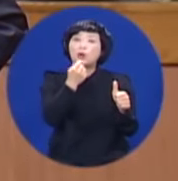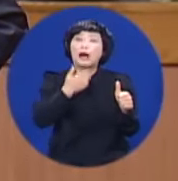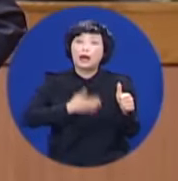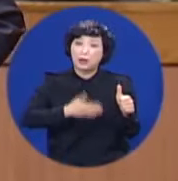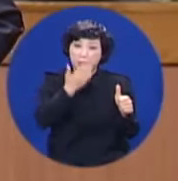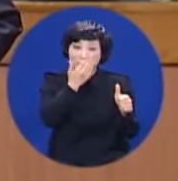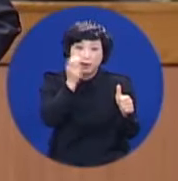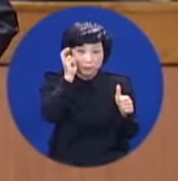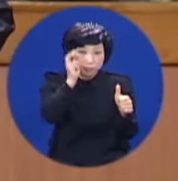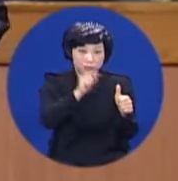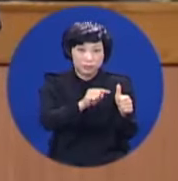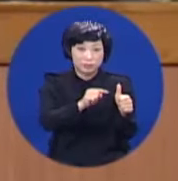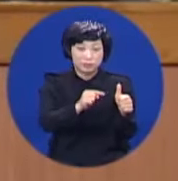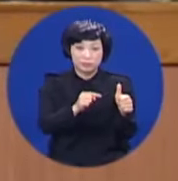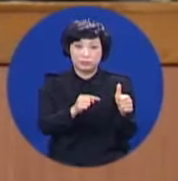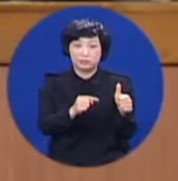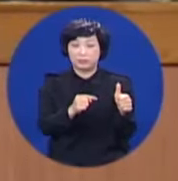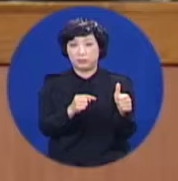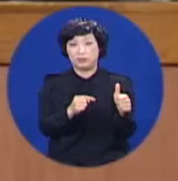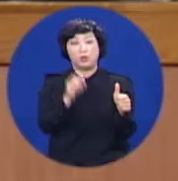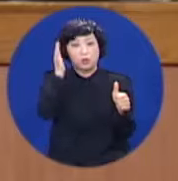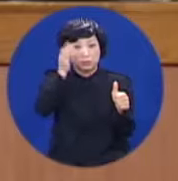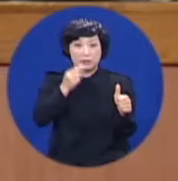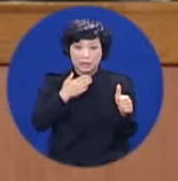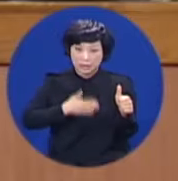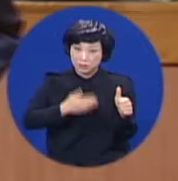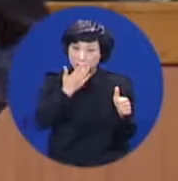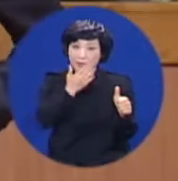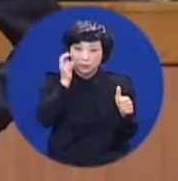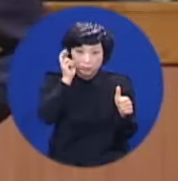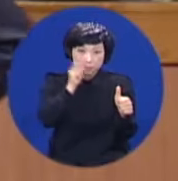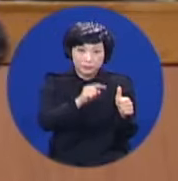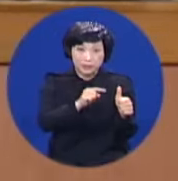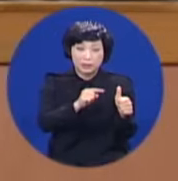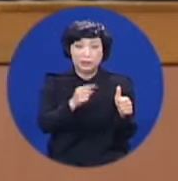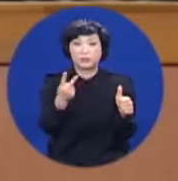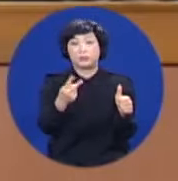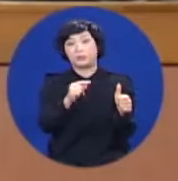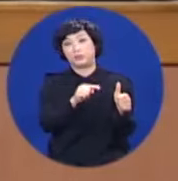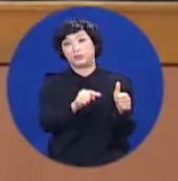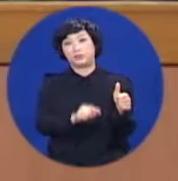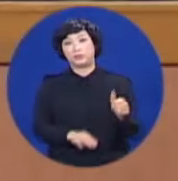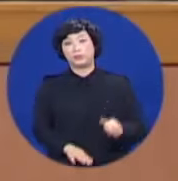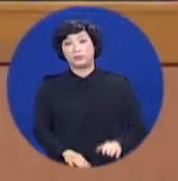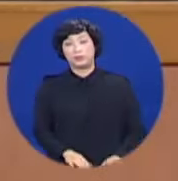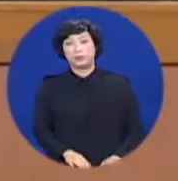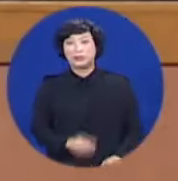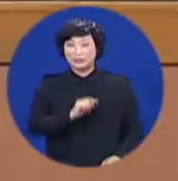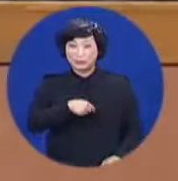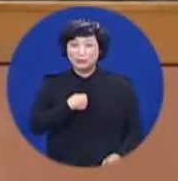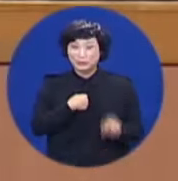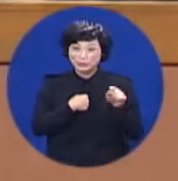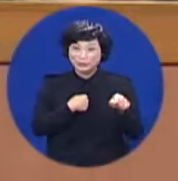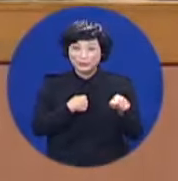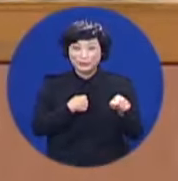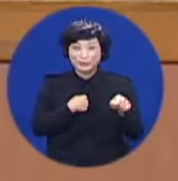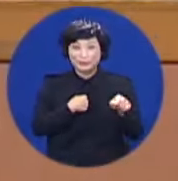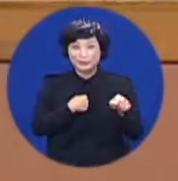있어요. 이론적으로 알 수 있어요. 그리고 자기